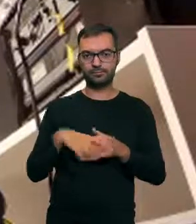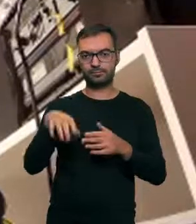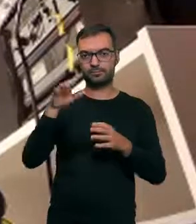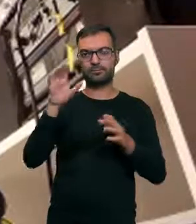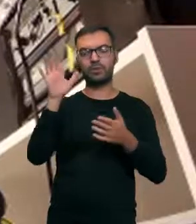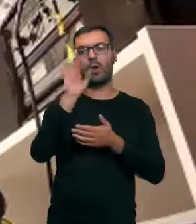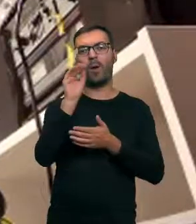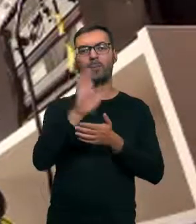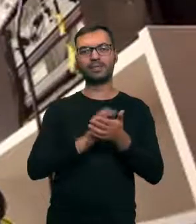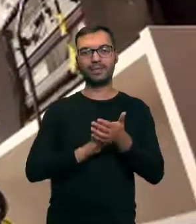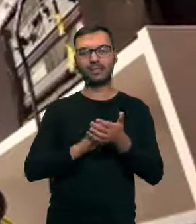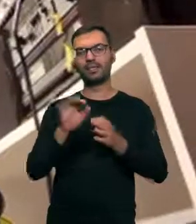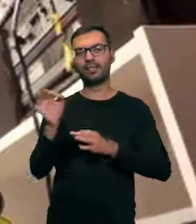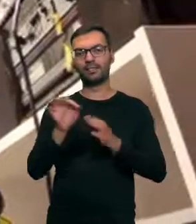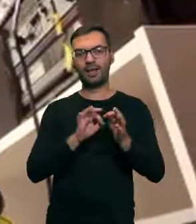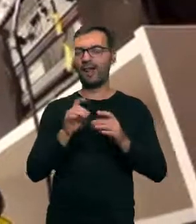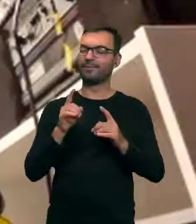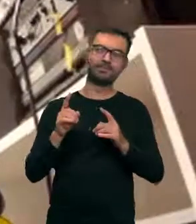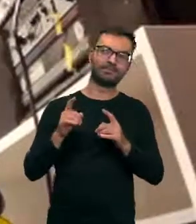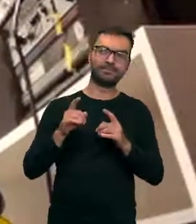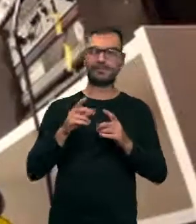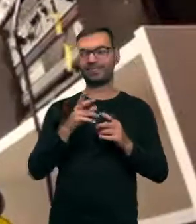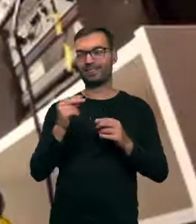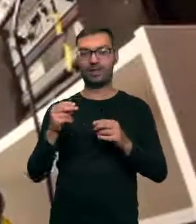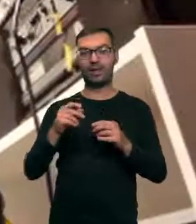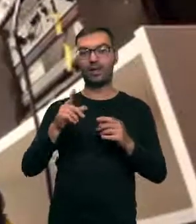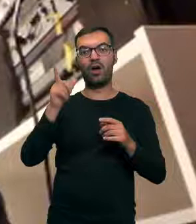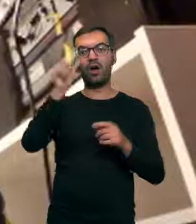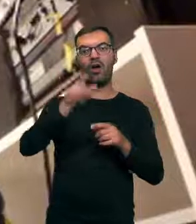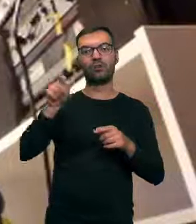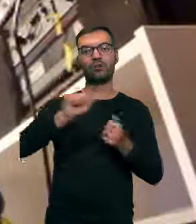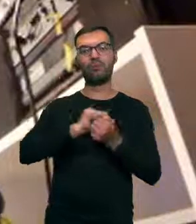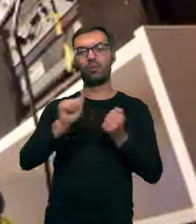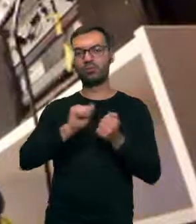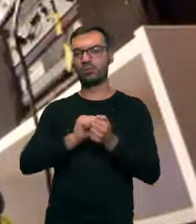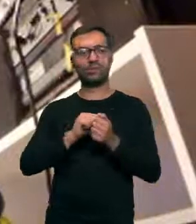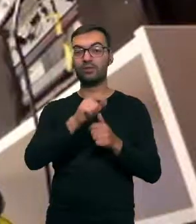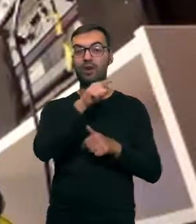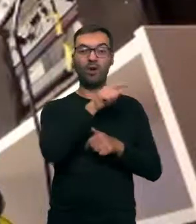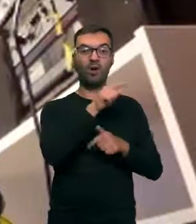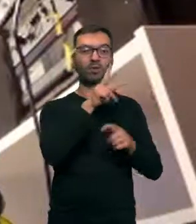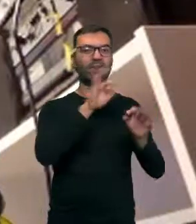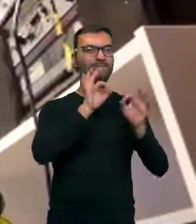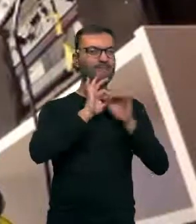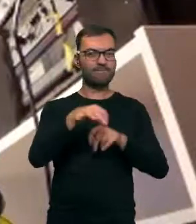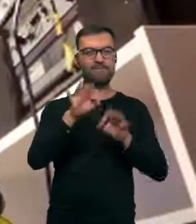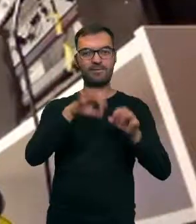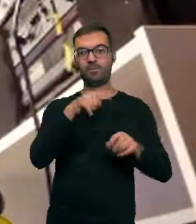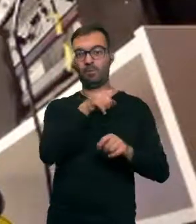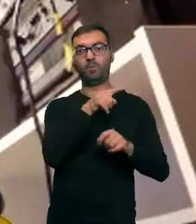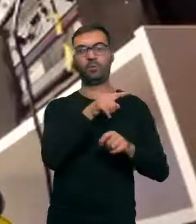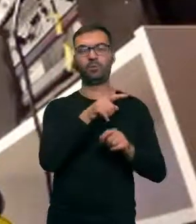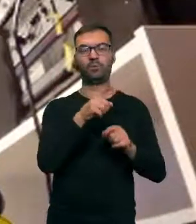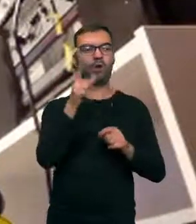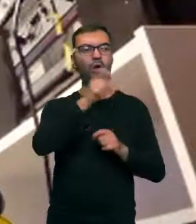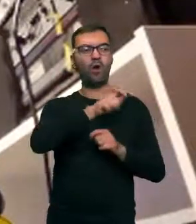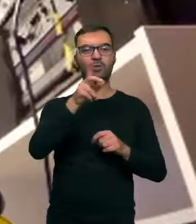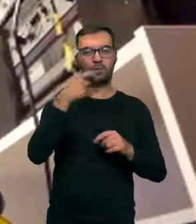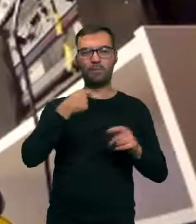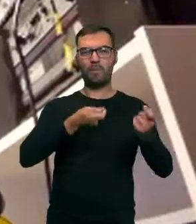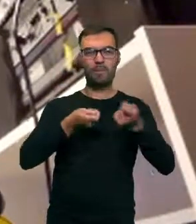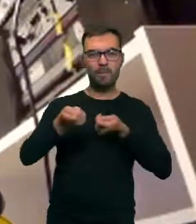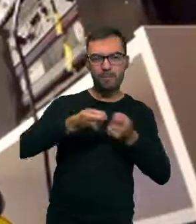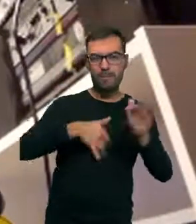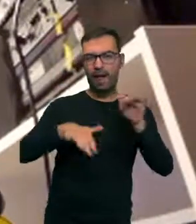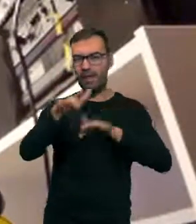tej historii, ale nie od strony ofiar, tylko od strony katów, o tych ludziach, którzy wtedy